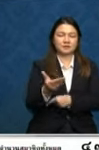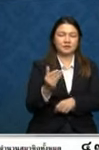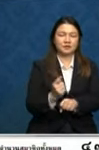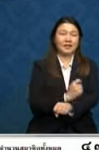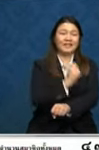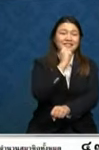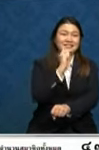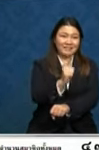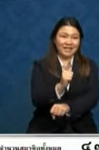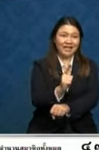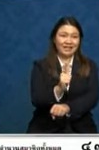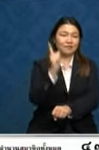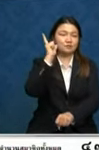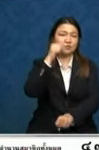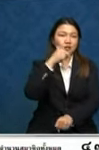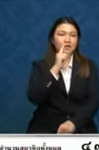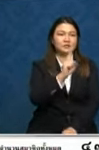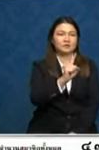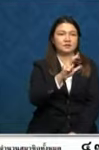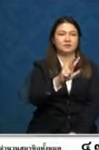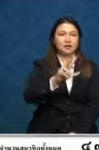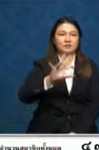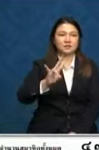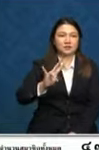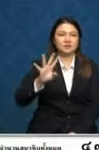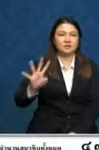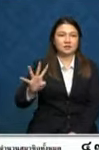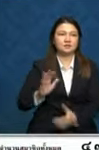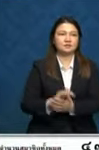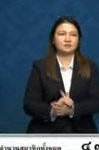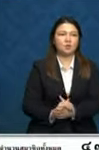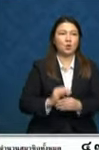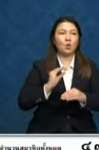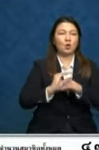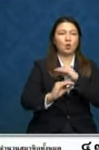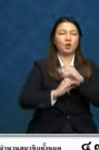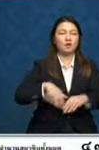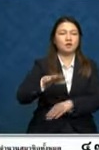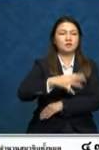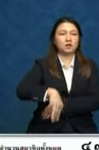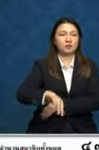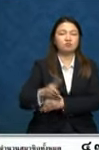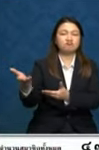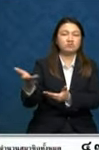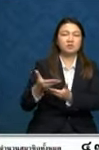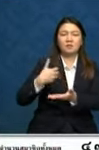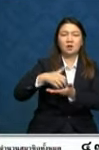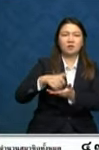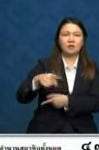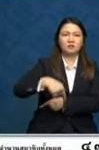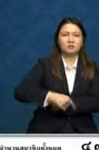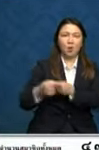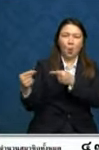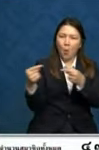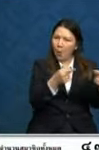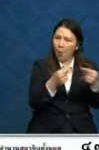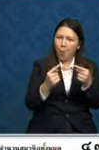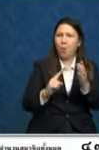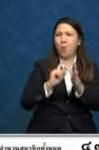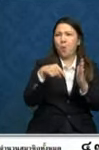บัติงานคอลเซ็นเตอร์หมายเลข1374เป็นโครงการที่พวกท่านเข้ามาชี้แจงและพวกเรานั่งเถียงกันเกินชั่วโมง